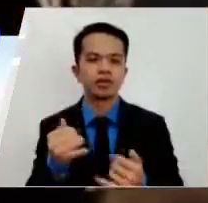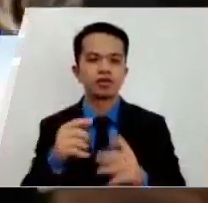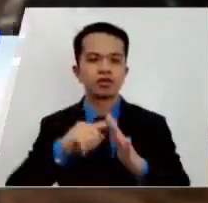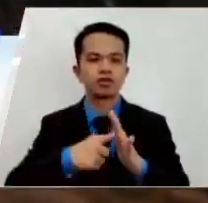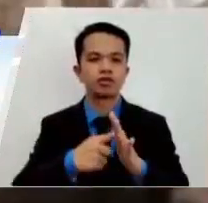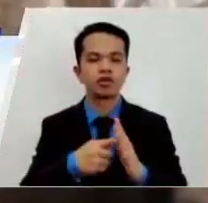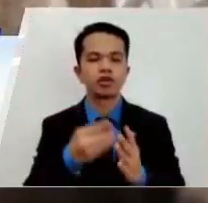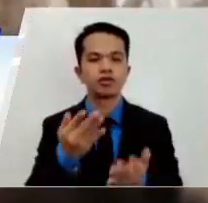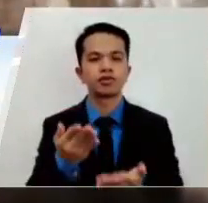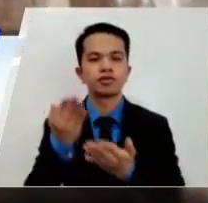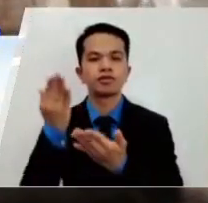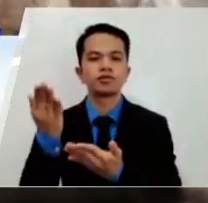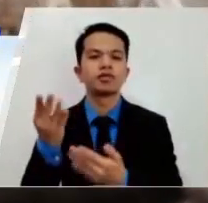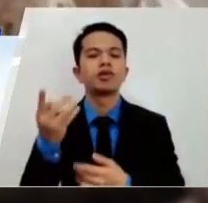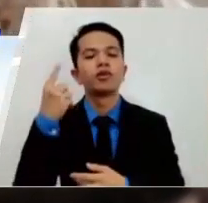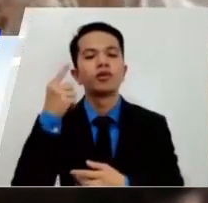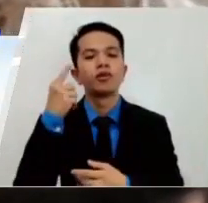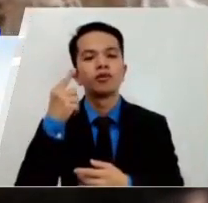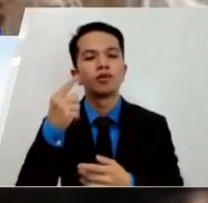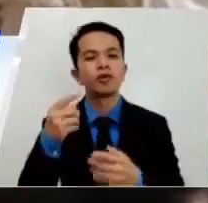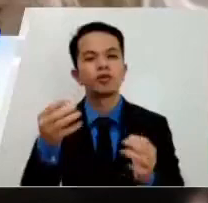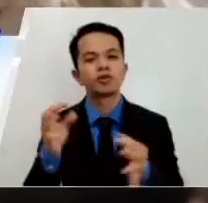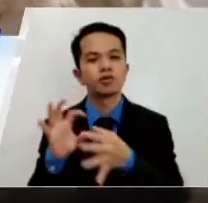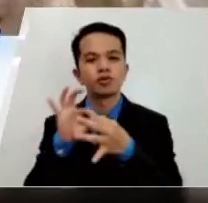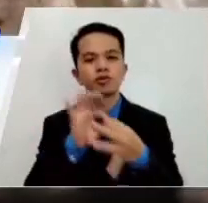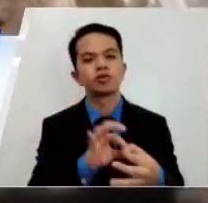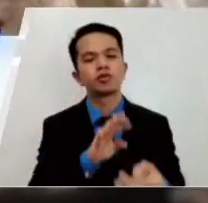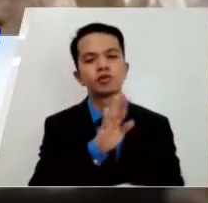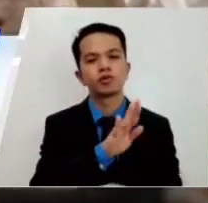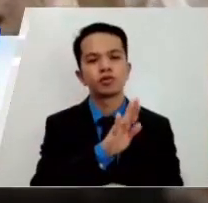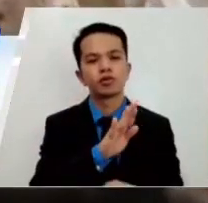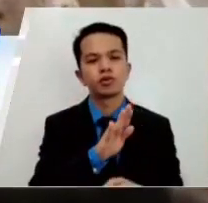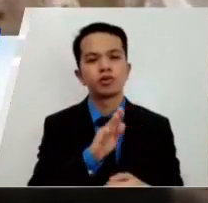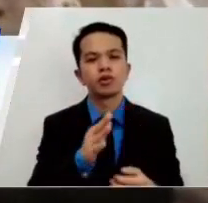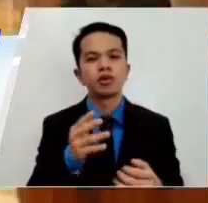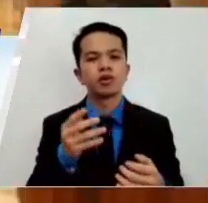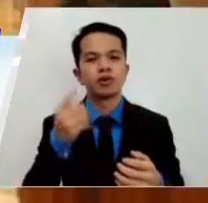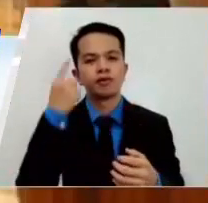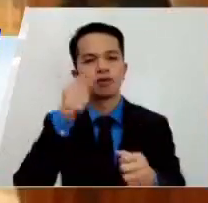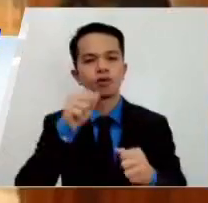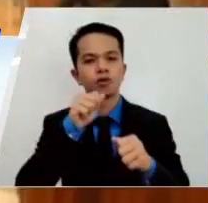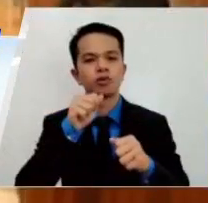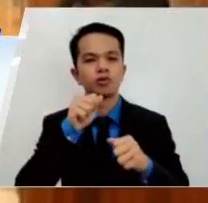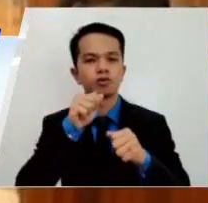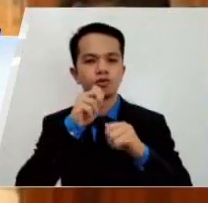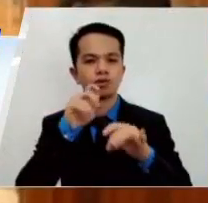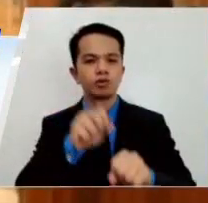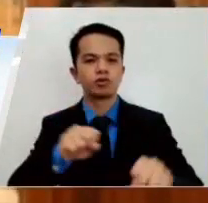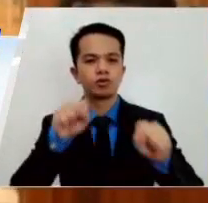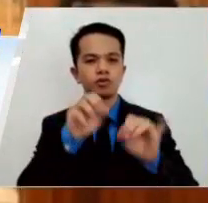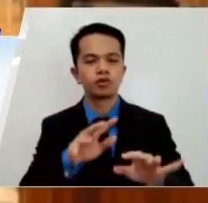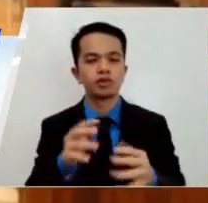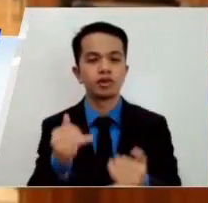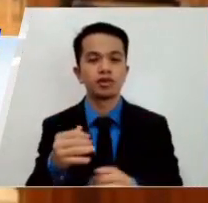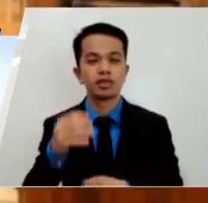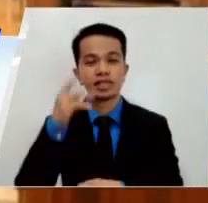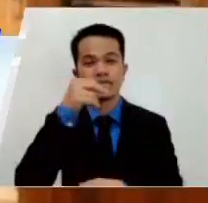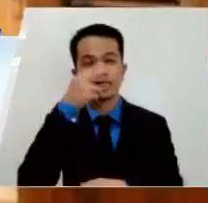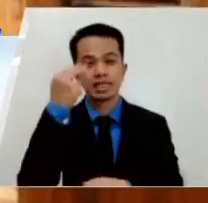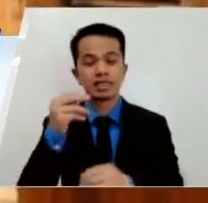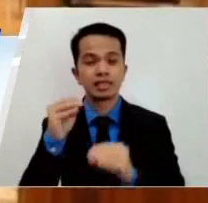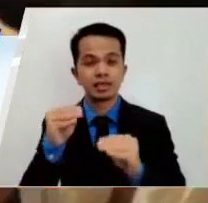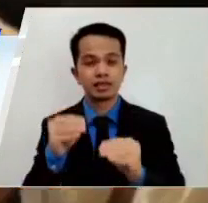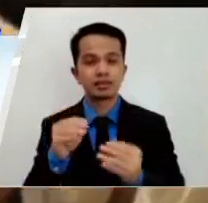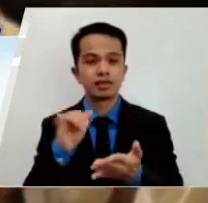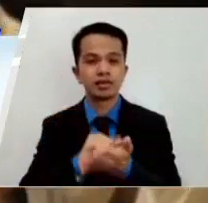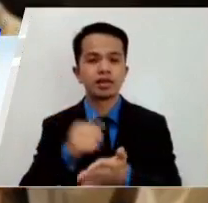2020 matapos iugnay sa kanya ang isang himala. Ayon sa mga turo ng Simbahang Katolika, tanging ang Diyos ang